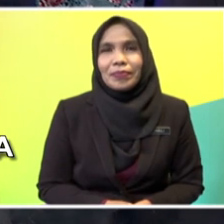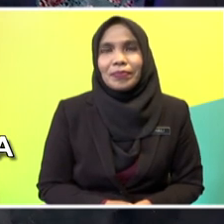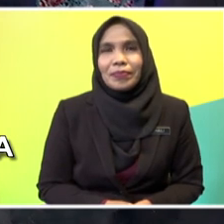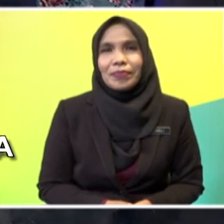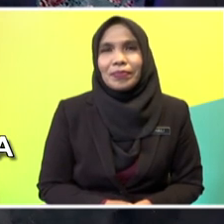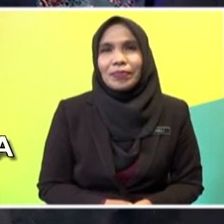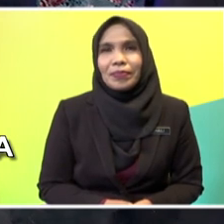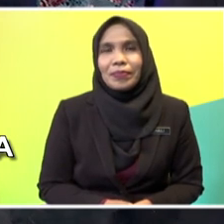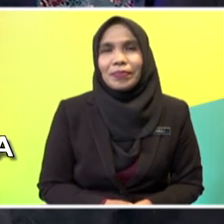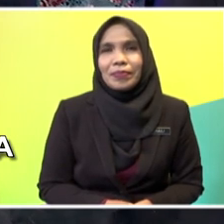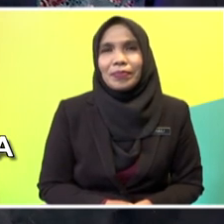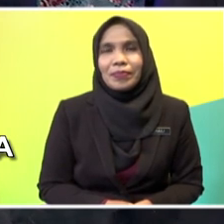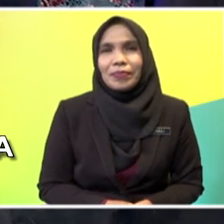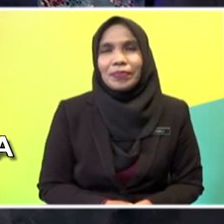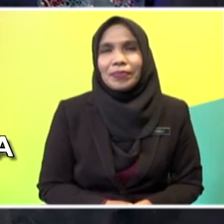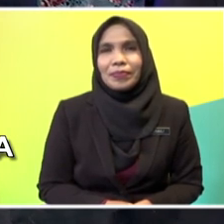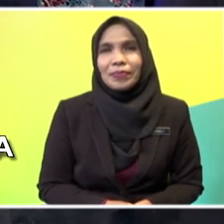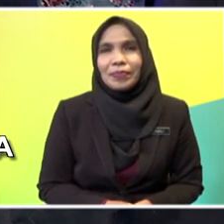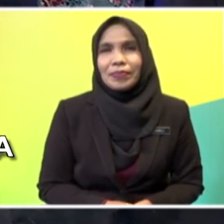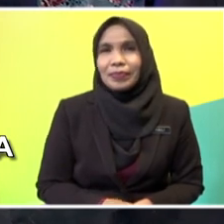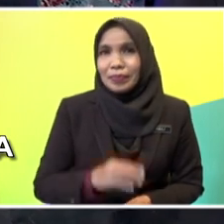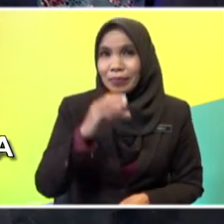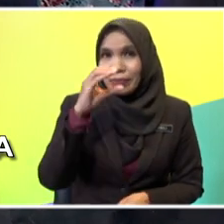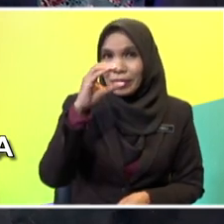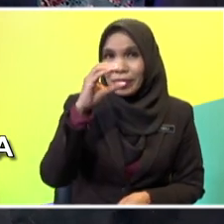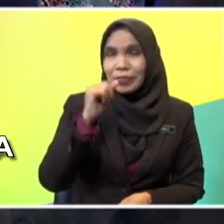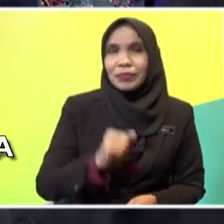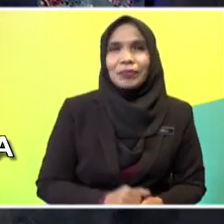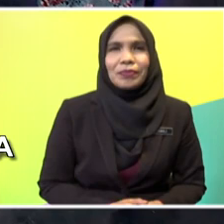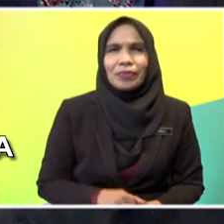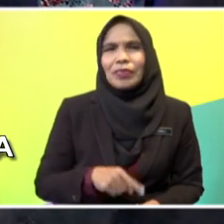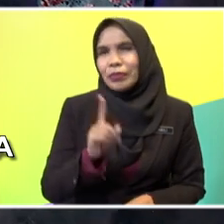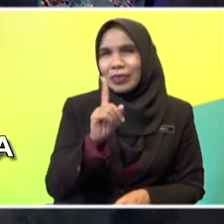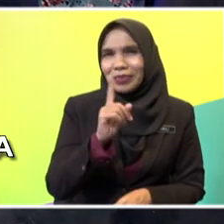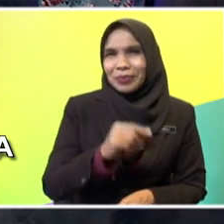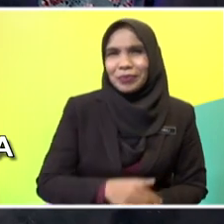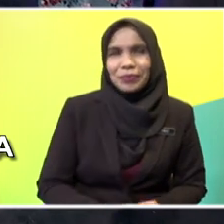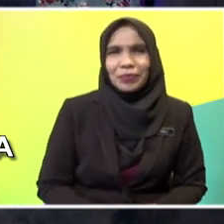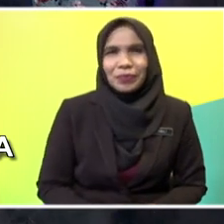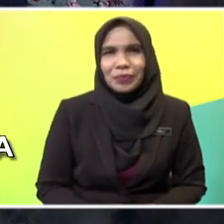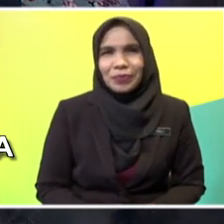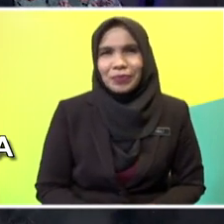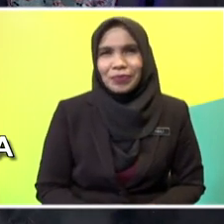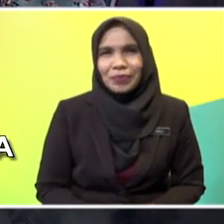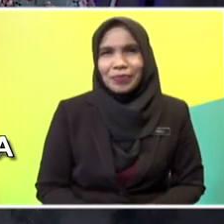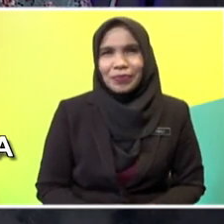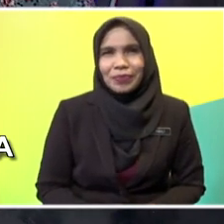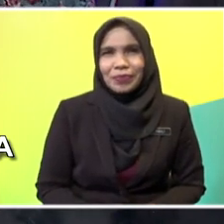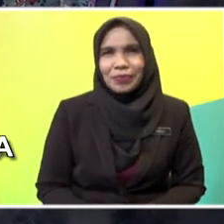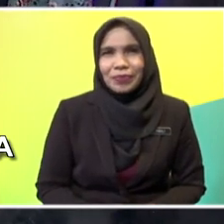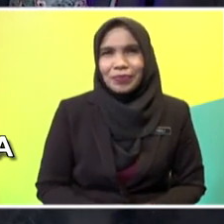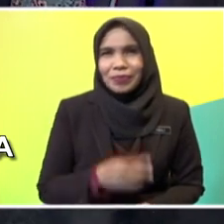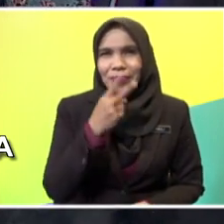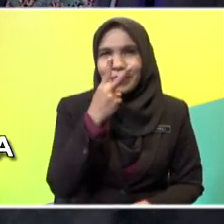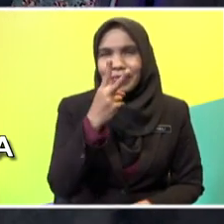Sekejap ya. Si Cikgu. Ha, si? Si dekat mana ya? Boleh rujuk magic ruler.